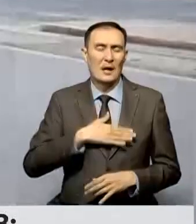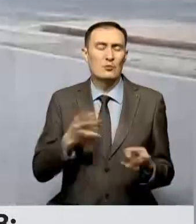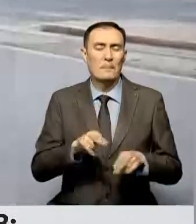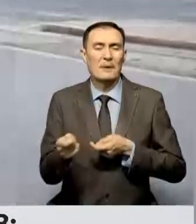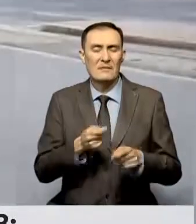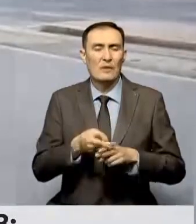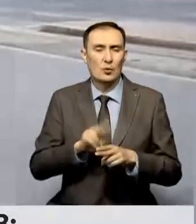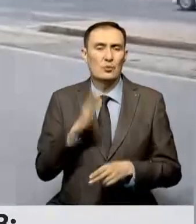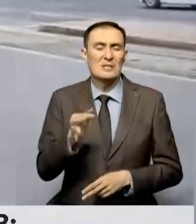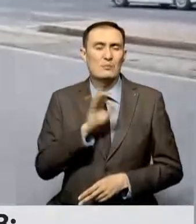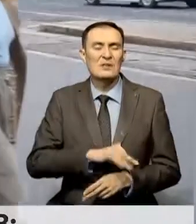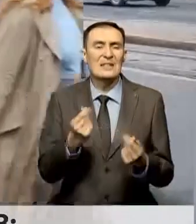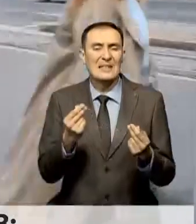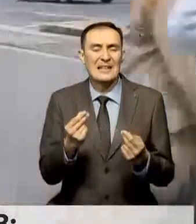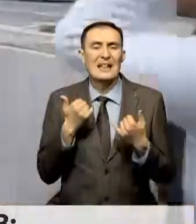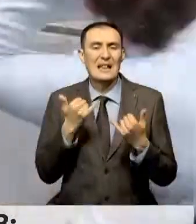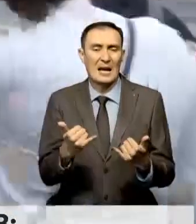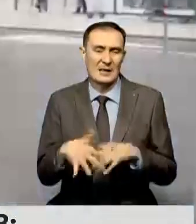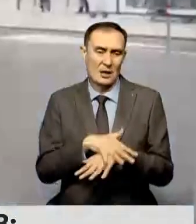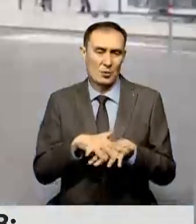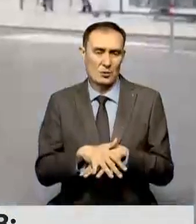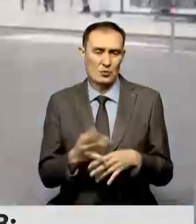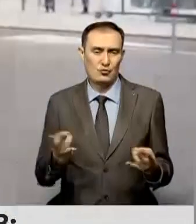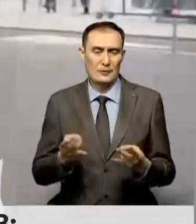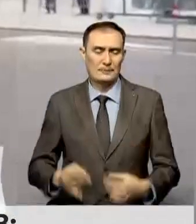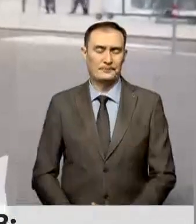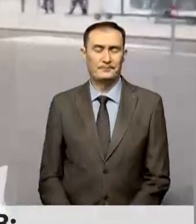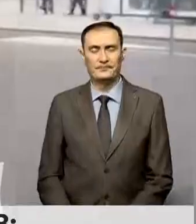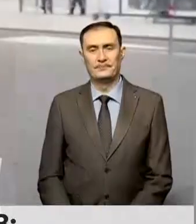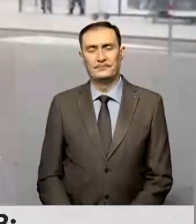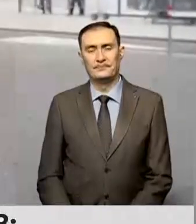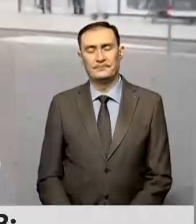правительство, которое использует деньги на нужды народа.